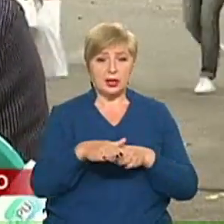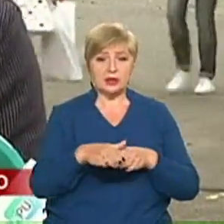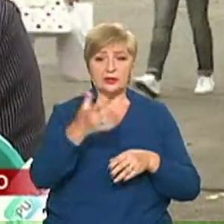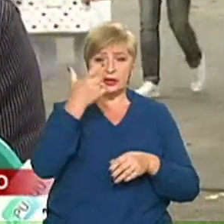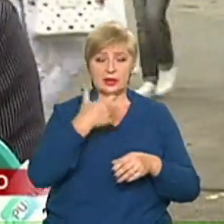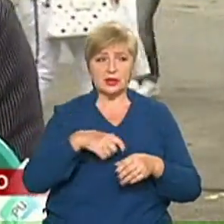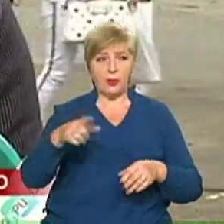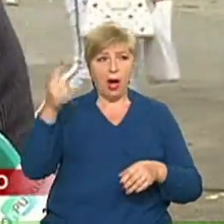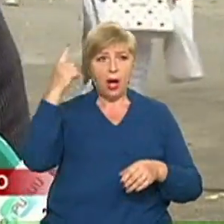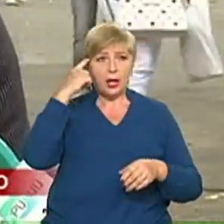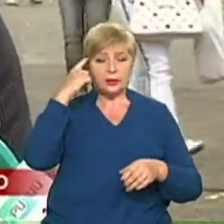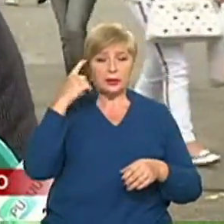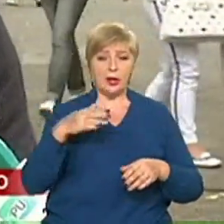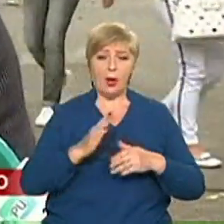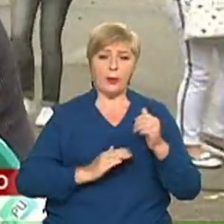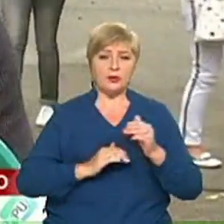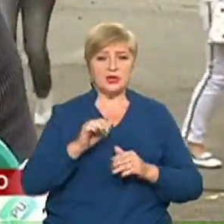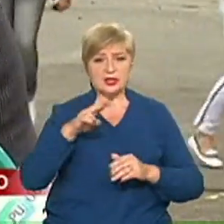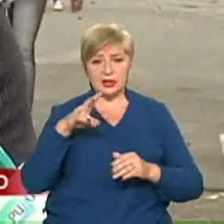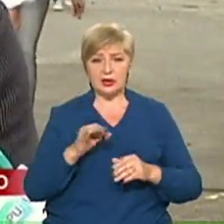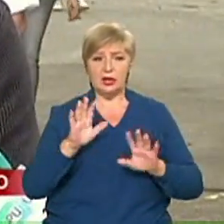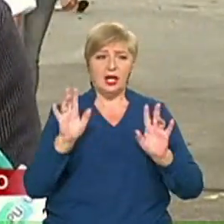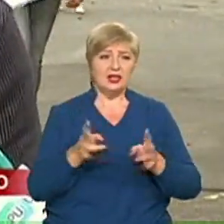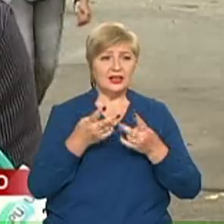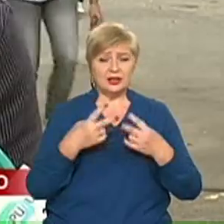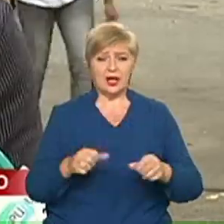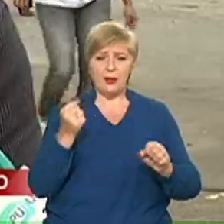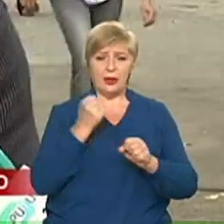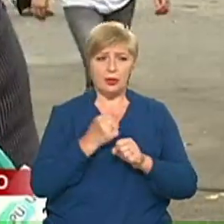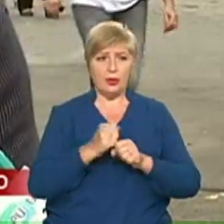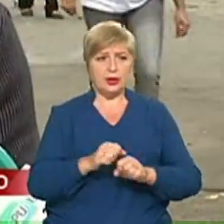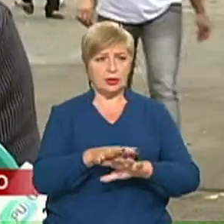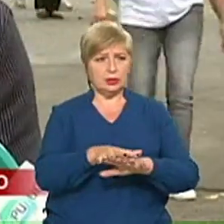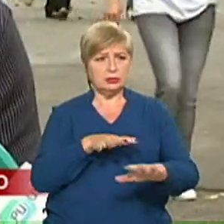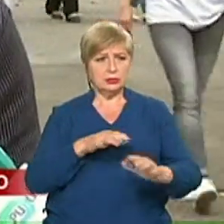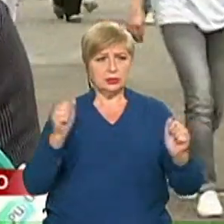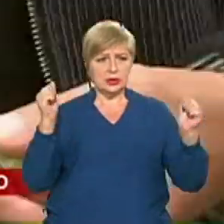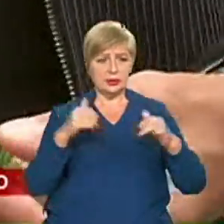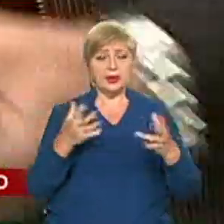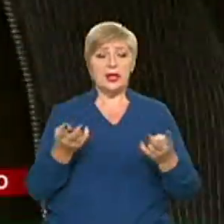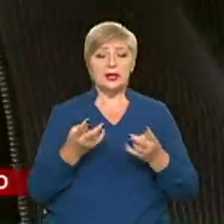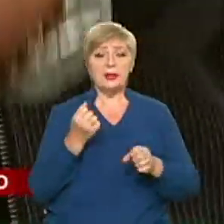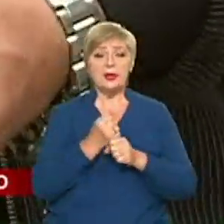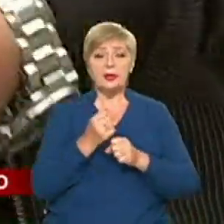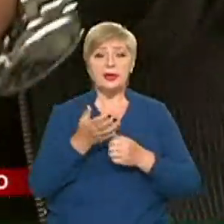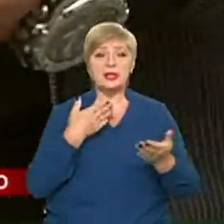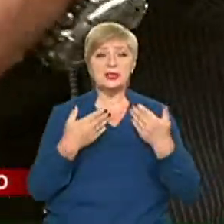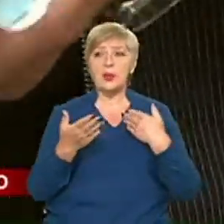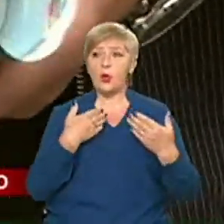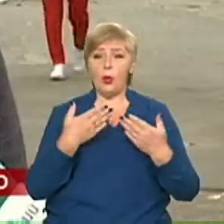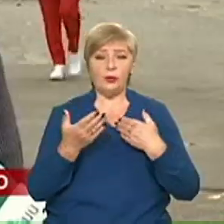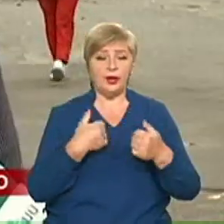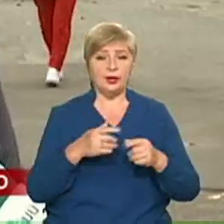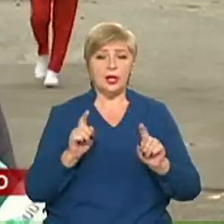себе інтелектуально, професійно, не треба робити зібрання. Треба робити спілкування. Ми хочемо зробити так, щоб